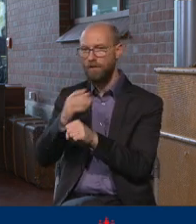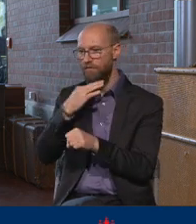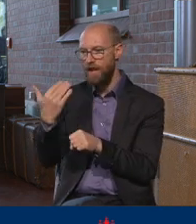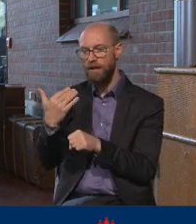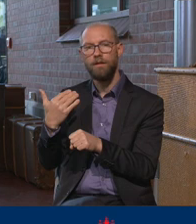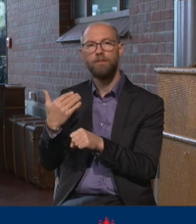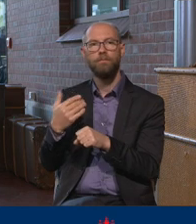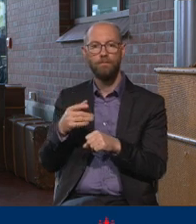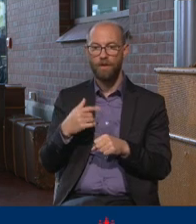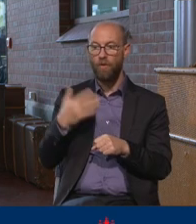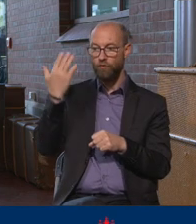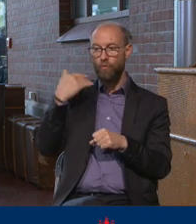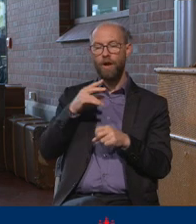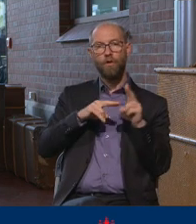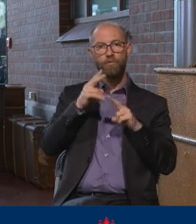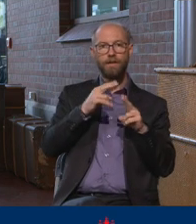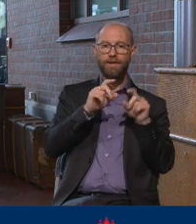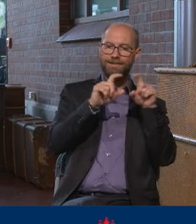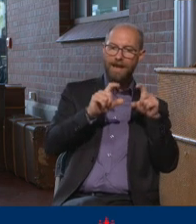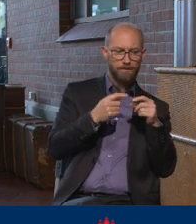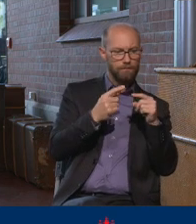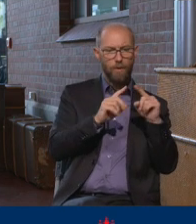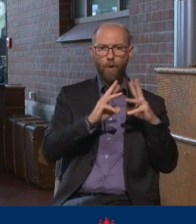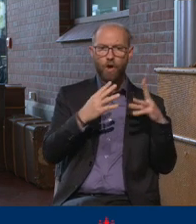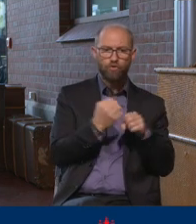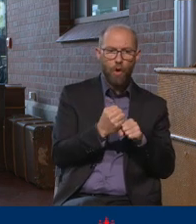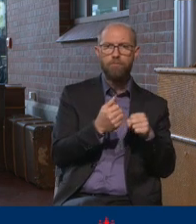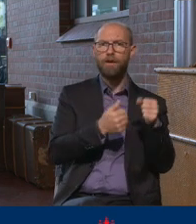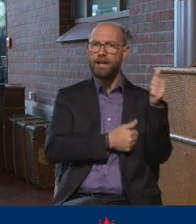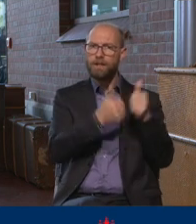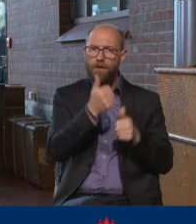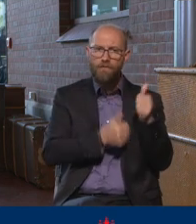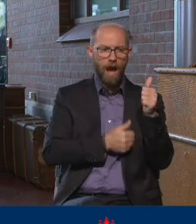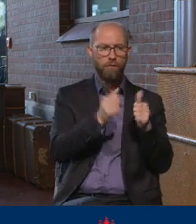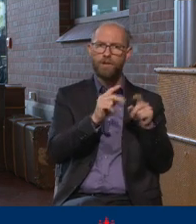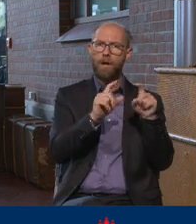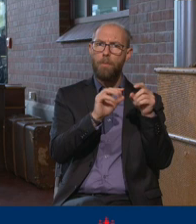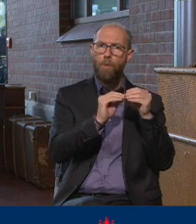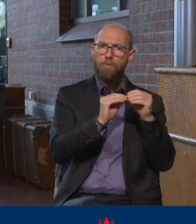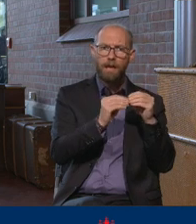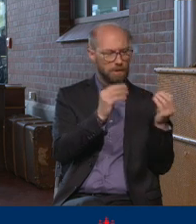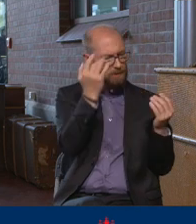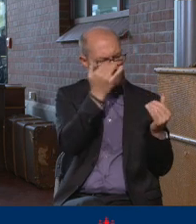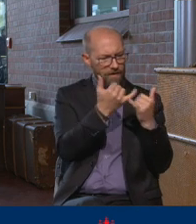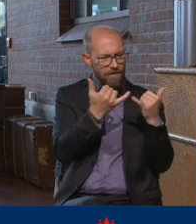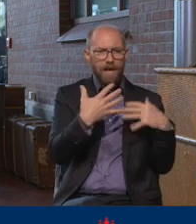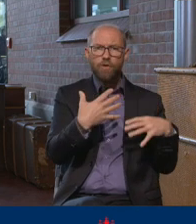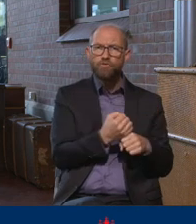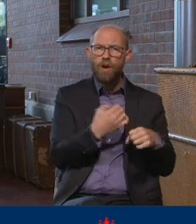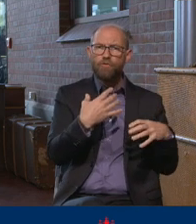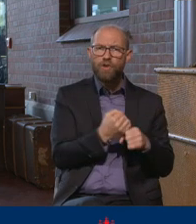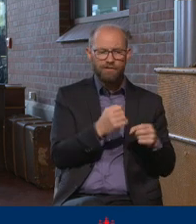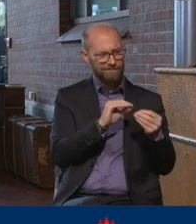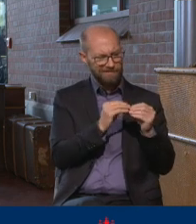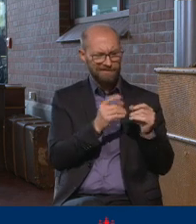fragen gesehen die wir in der vergangenheit in dem workshop im wettbewerb und so weiter diskutiert haben wir uns gefragt haben wie gelingt es tatsächlich